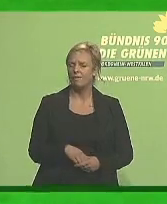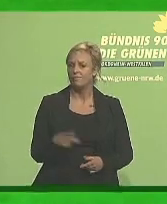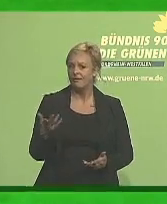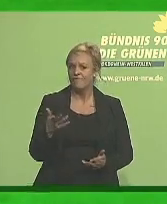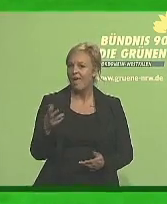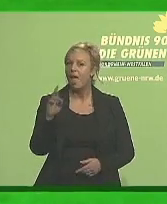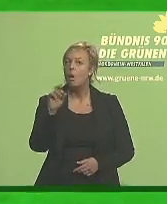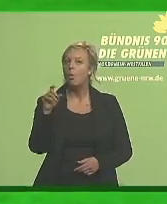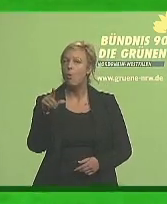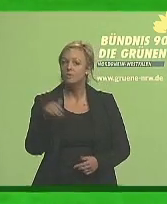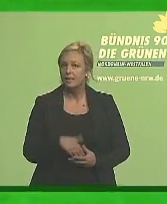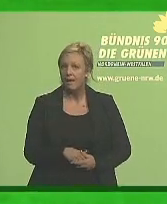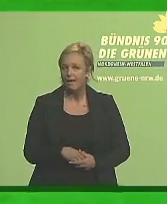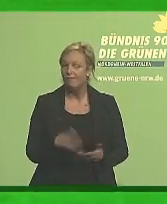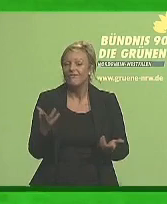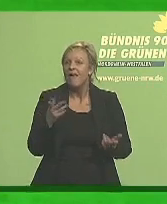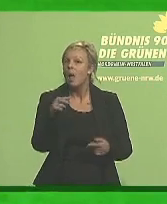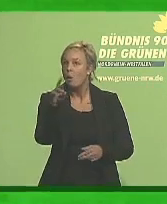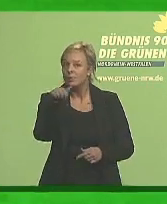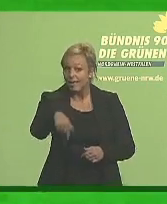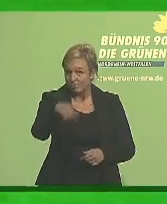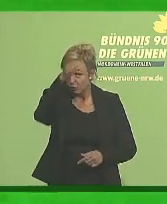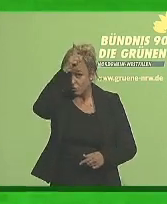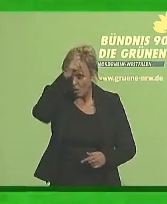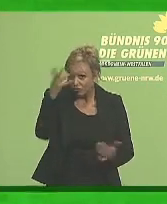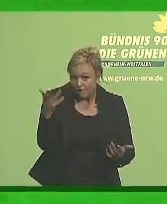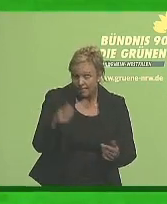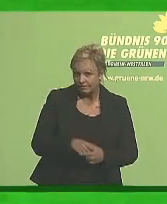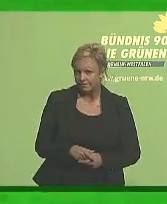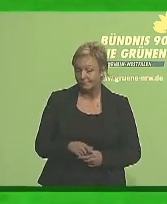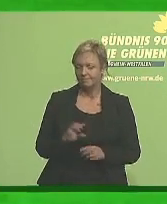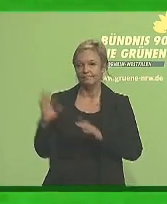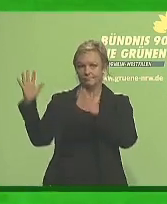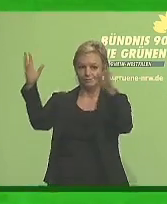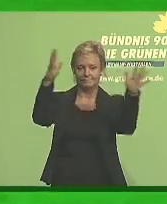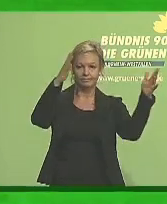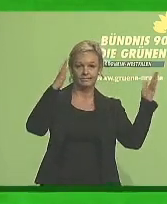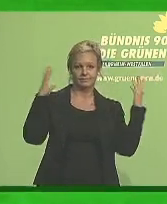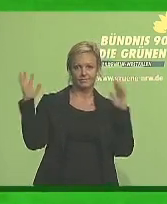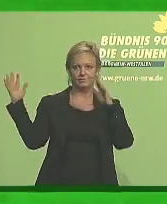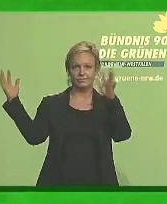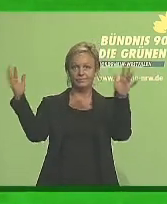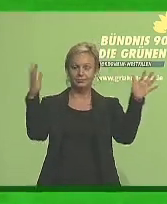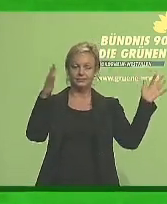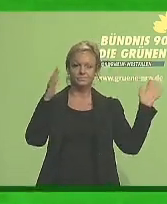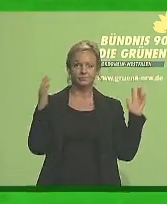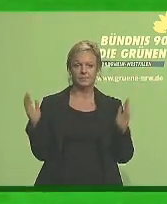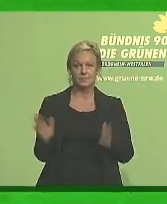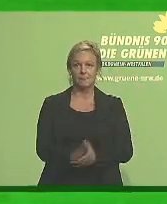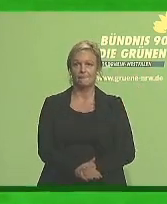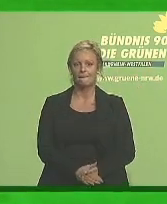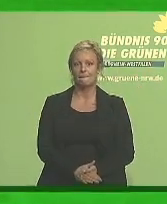Deutschland? Applaus